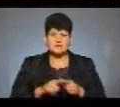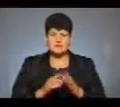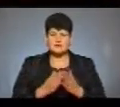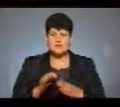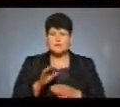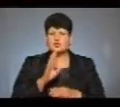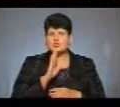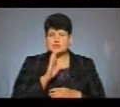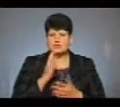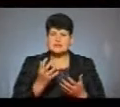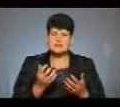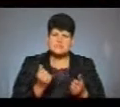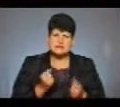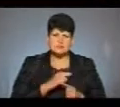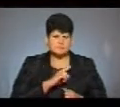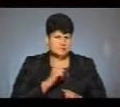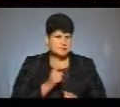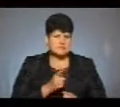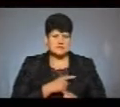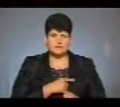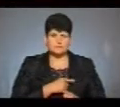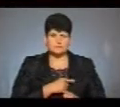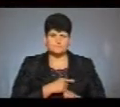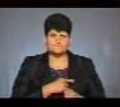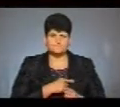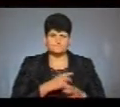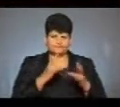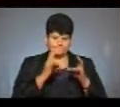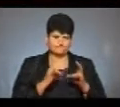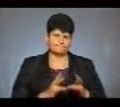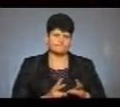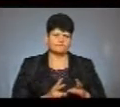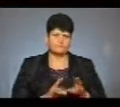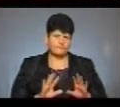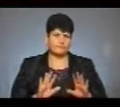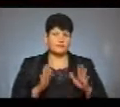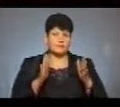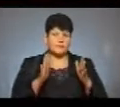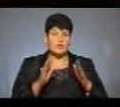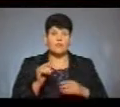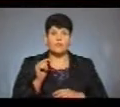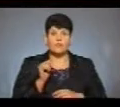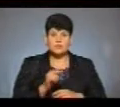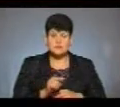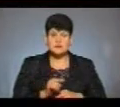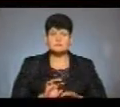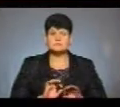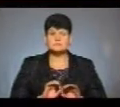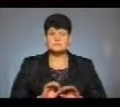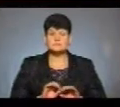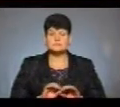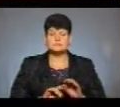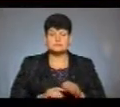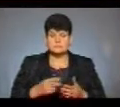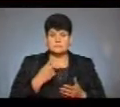дуже міцний такий життєвий удар, дуже трагічний. Вона розкривається.